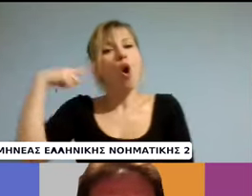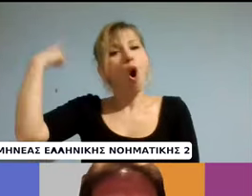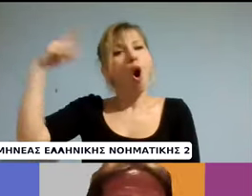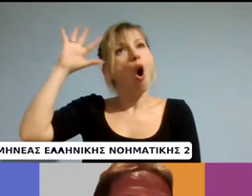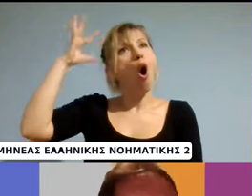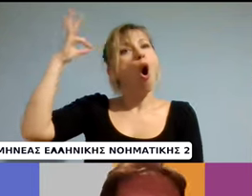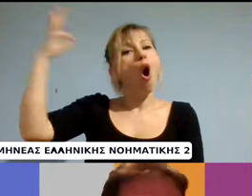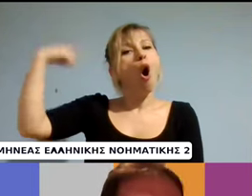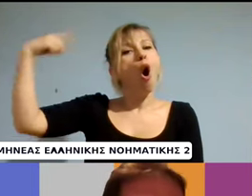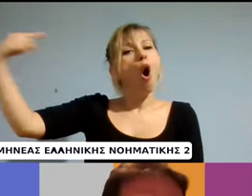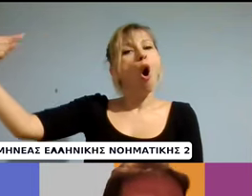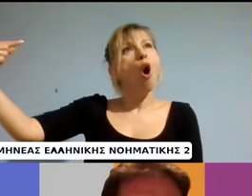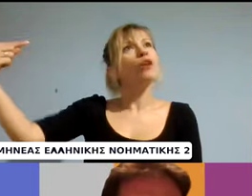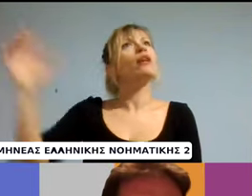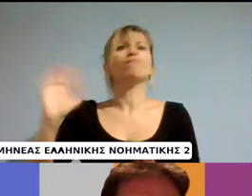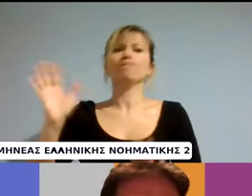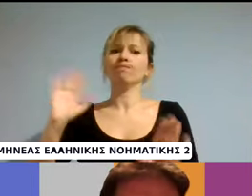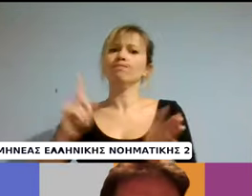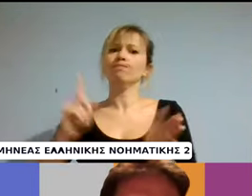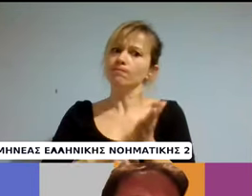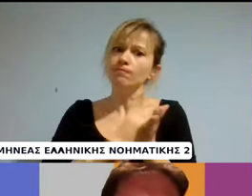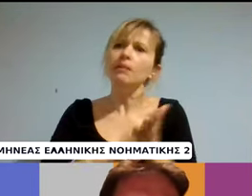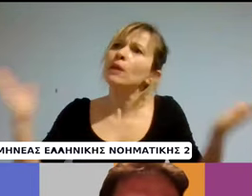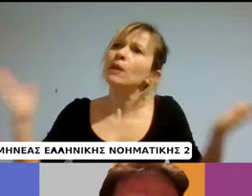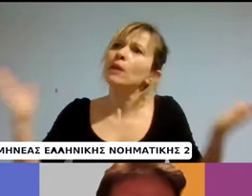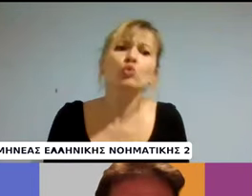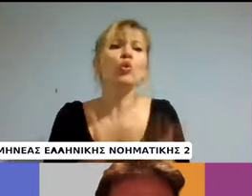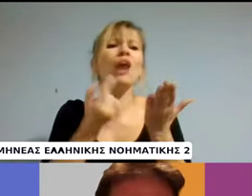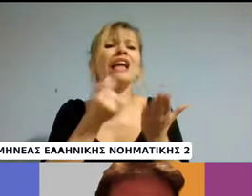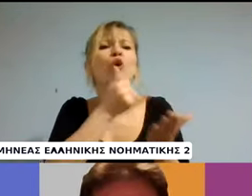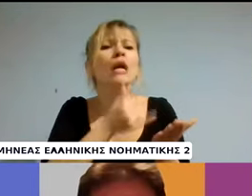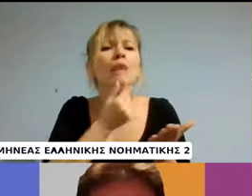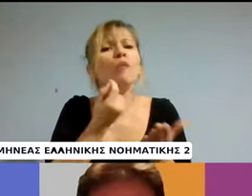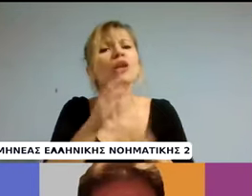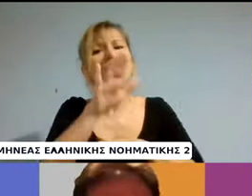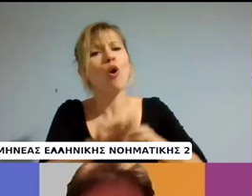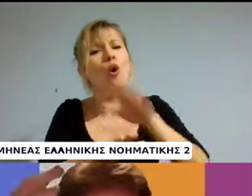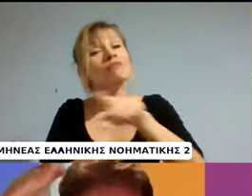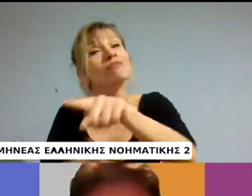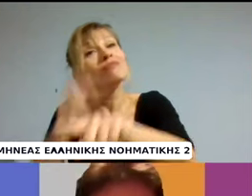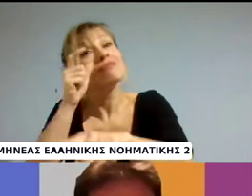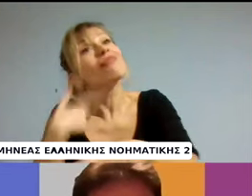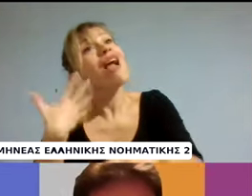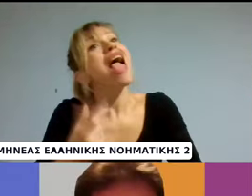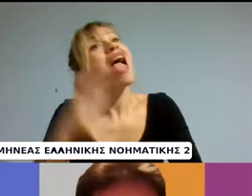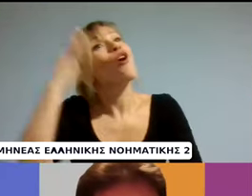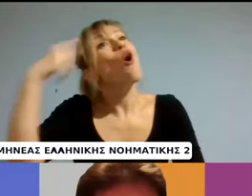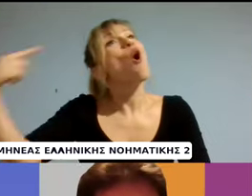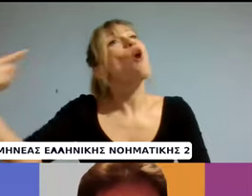believe, αλλά νομίζω ότι πρέπει να ξεκινήσουμε από κάπου. I have a dream, Σωτήρη. Ναι, I have a dream.